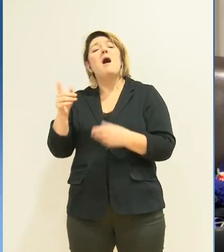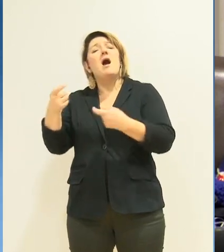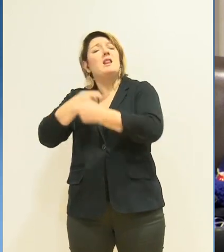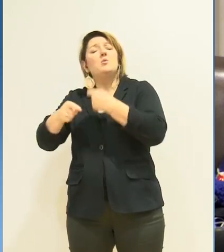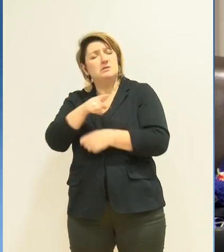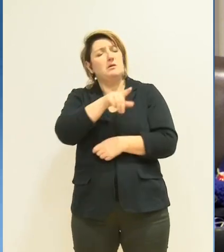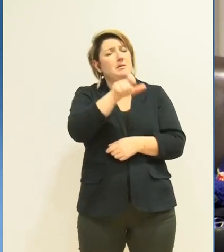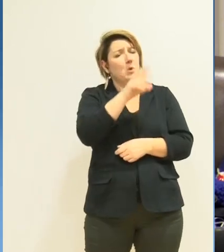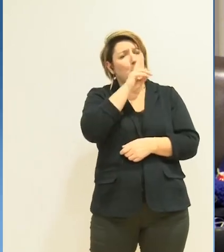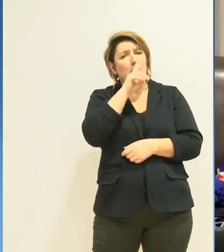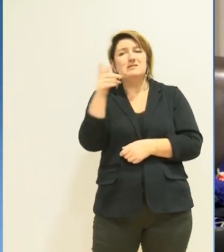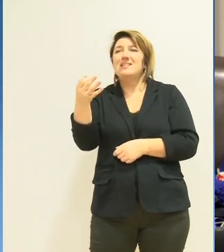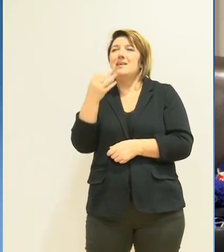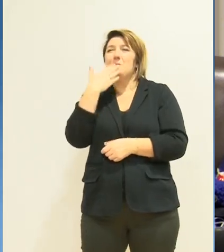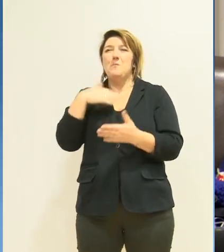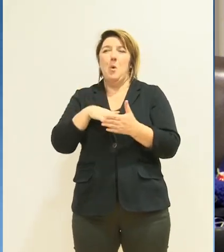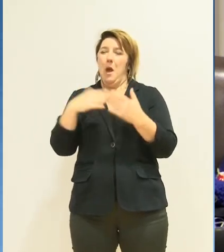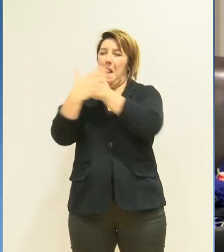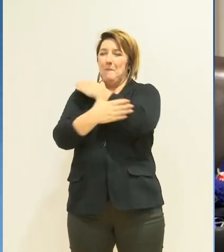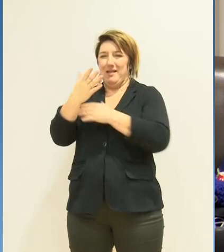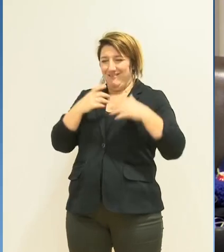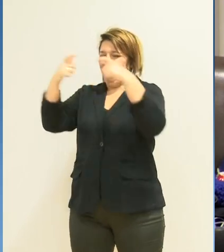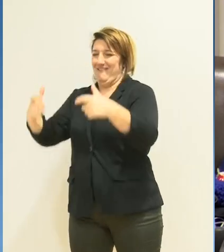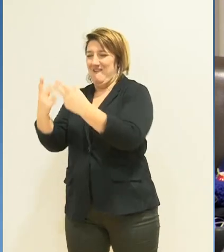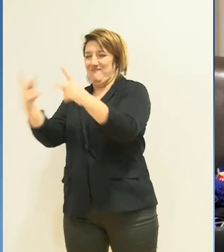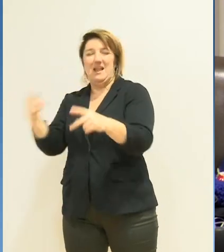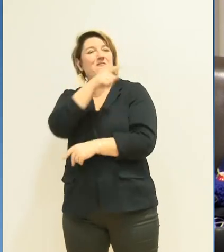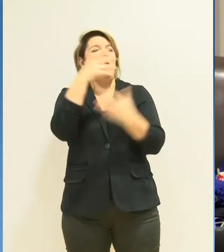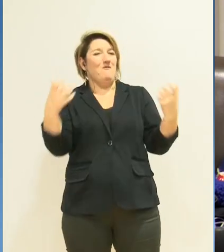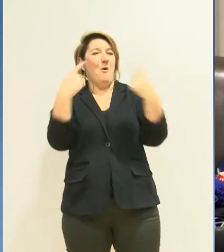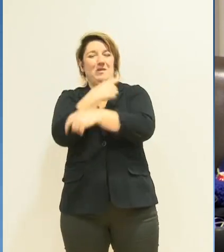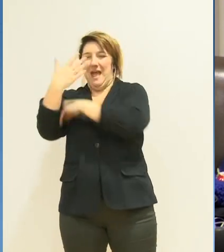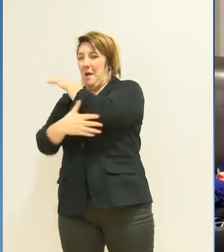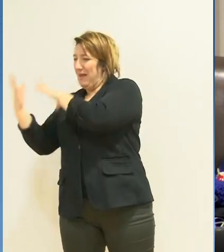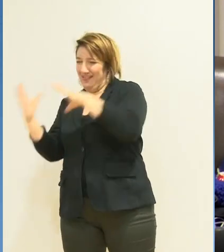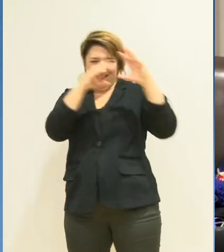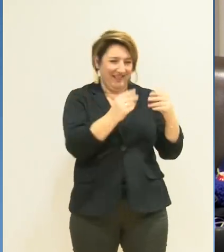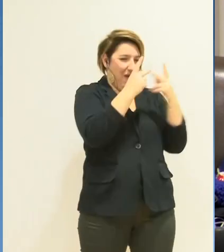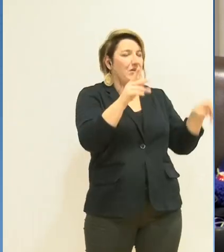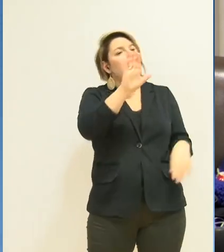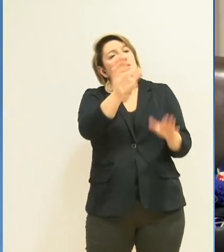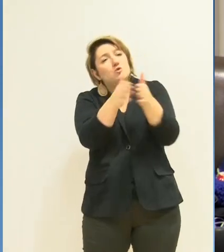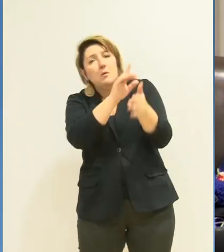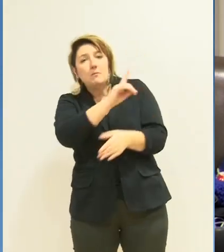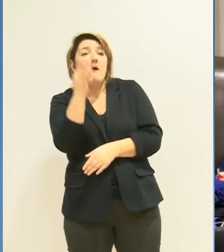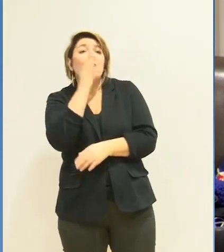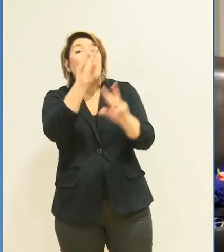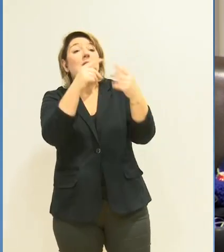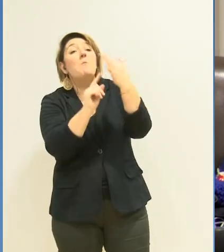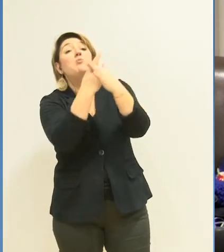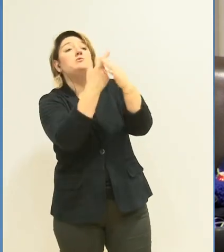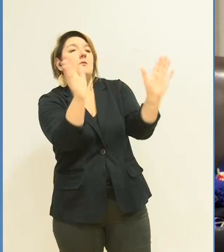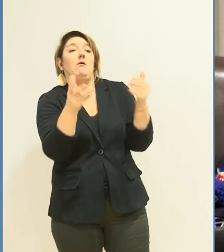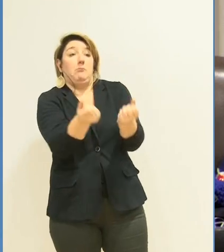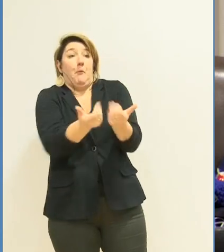voulait faire des villes à la campagne vous voulez faire de la campagne en ville mais je vous demande pas de me faire manger les fruits et légumes qui pousseront